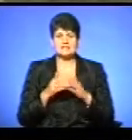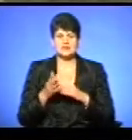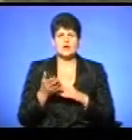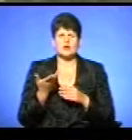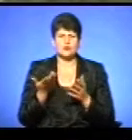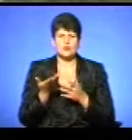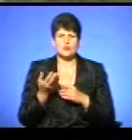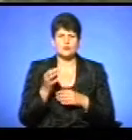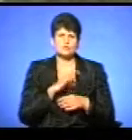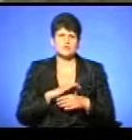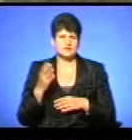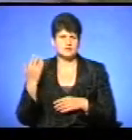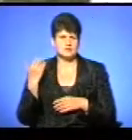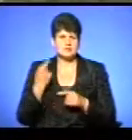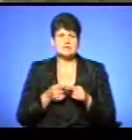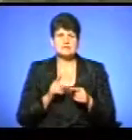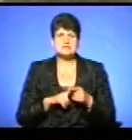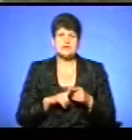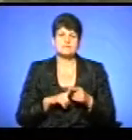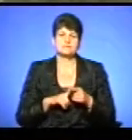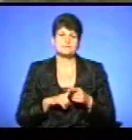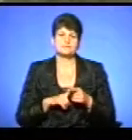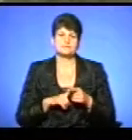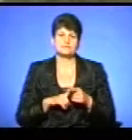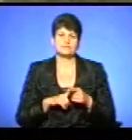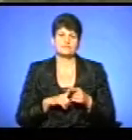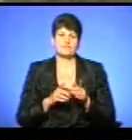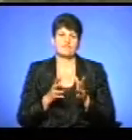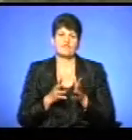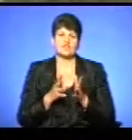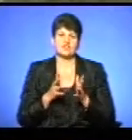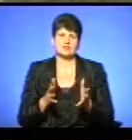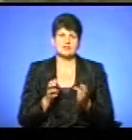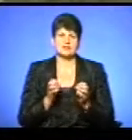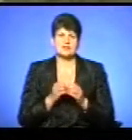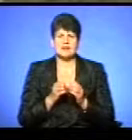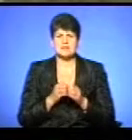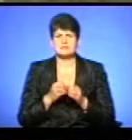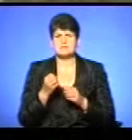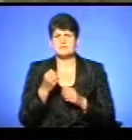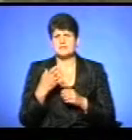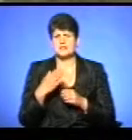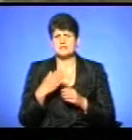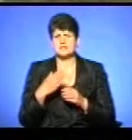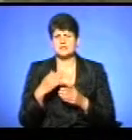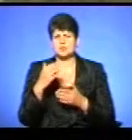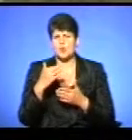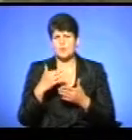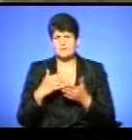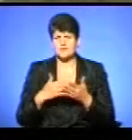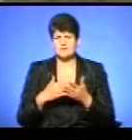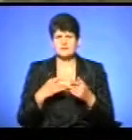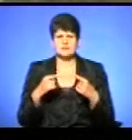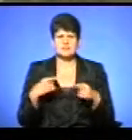користувалися до цього часу, це величезних 10 чи 15 12 томів закласифікованих